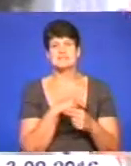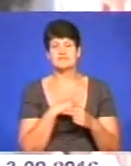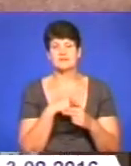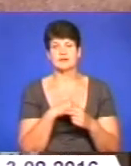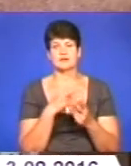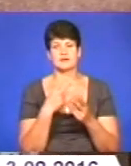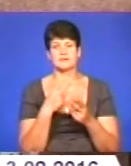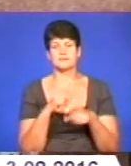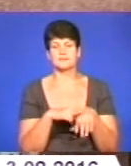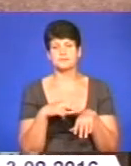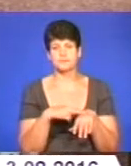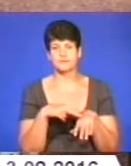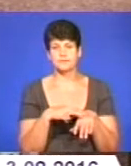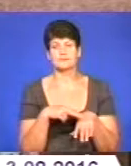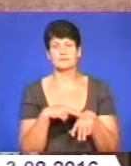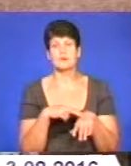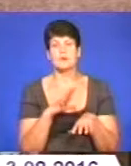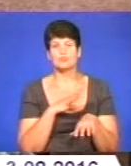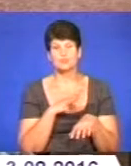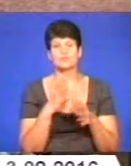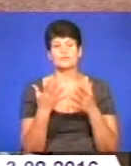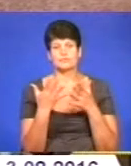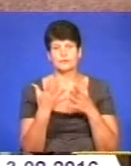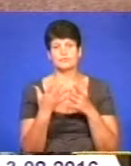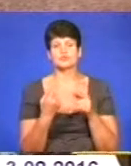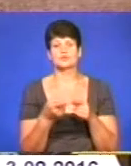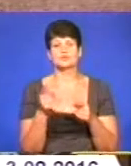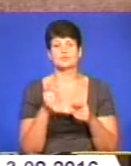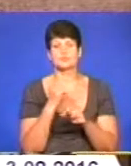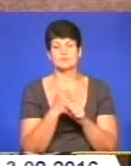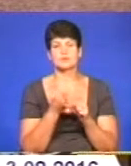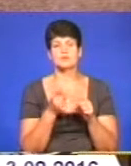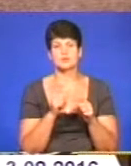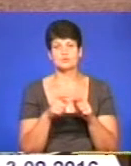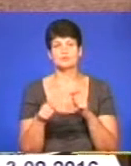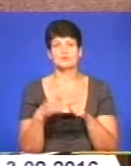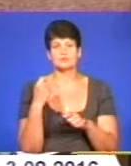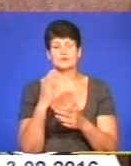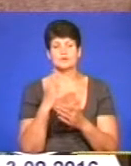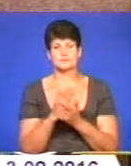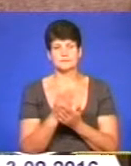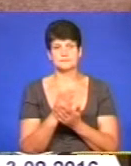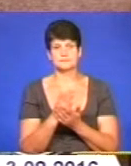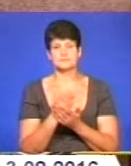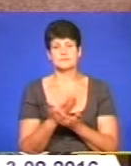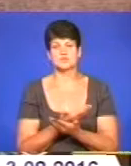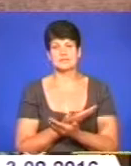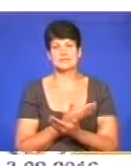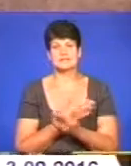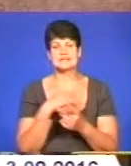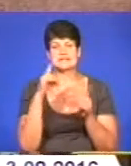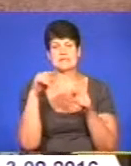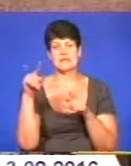розшуку Тернопільського відділу поліції було встановлено, що до скоєння даного злочину причетний житель